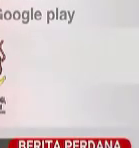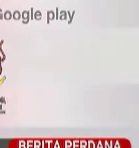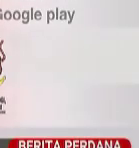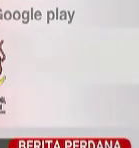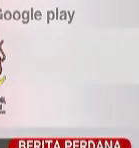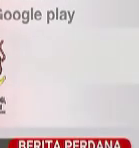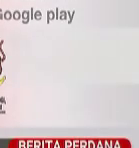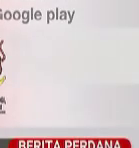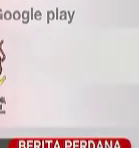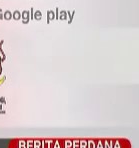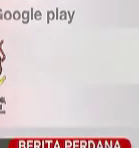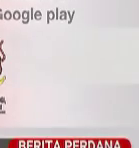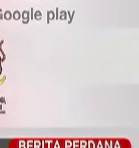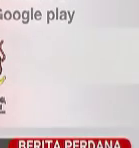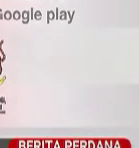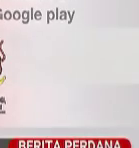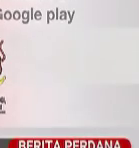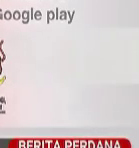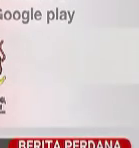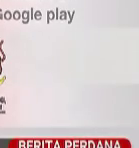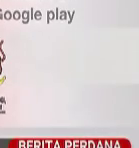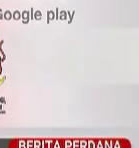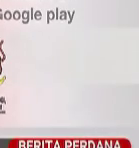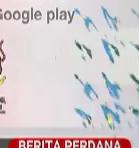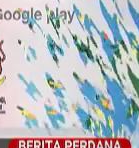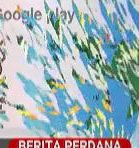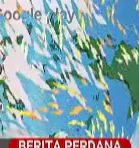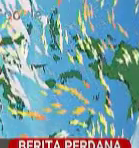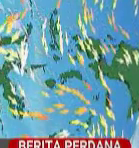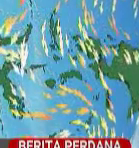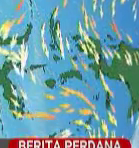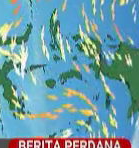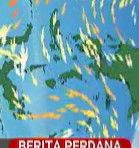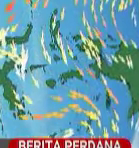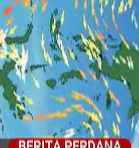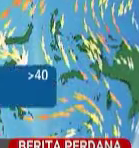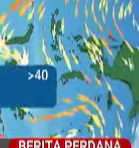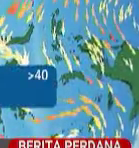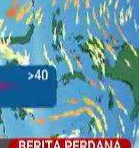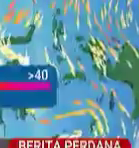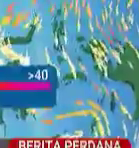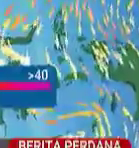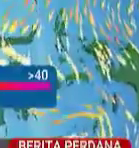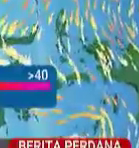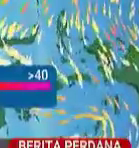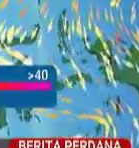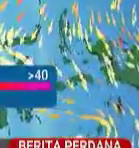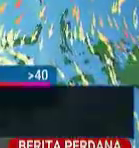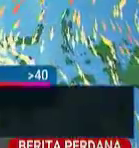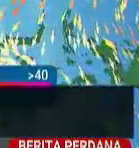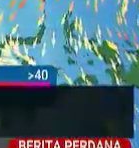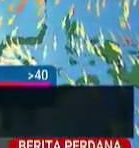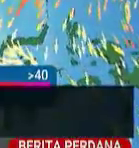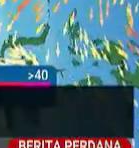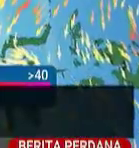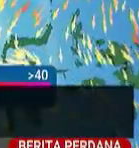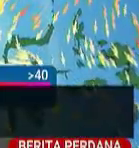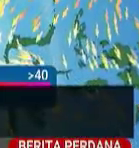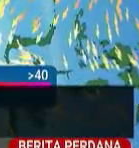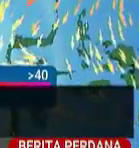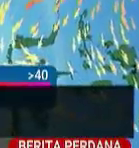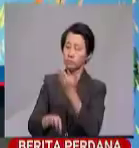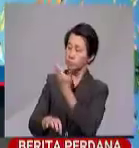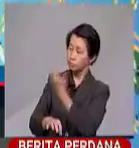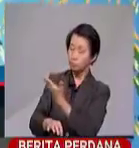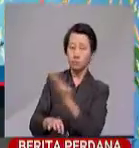Baiklah, assalamualaikum dan salam hormat kepada semua penonton. Kita mulakan informasi cuaca pada malam ini dengan melihat kepada carta